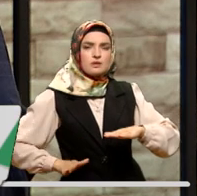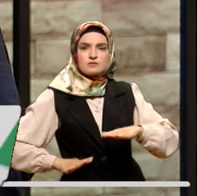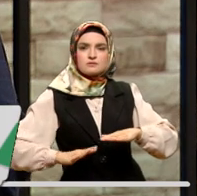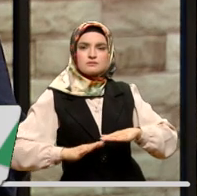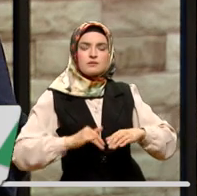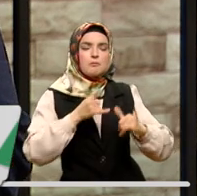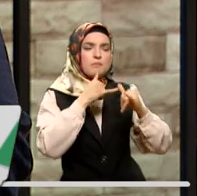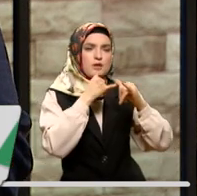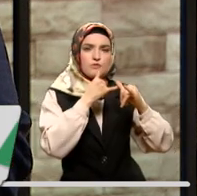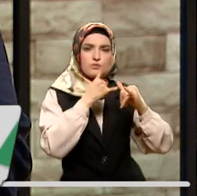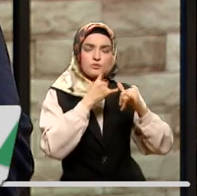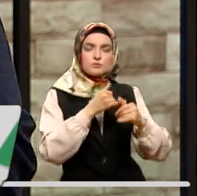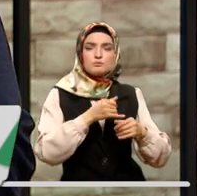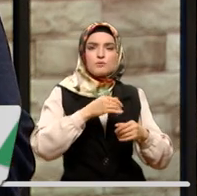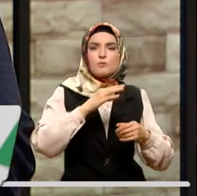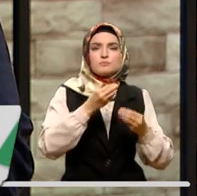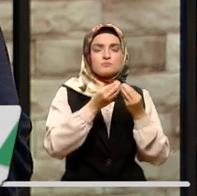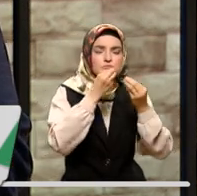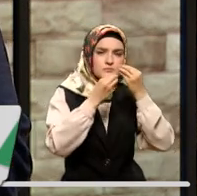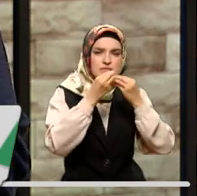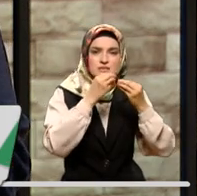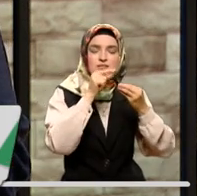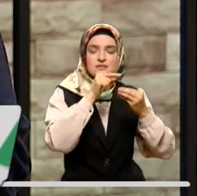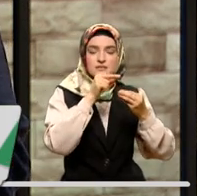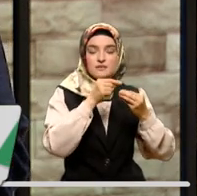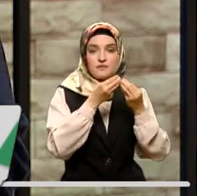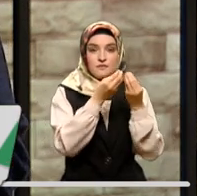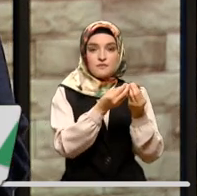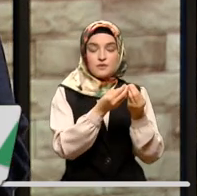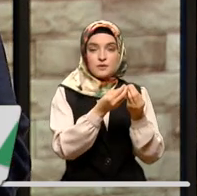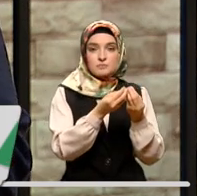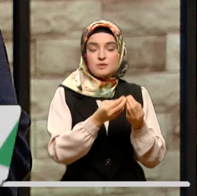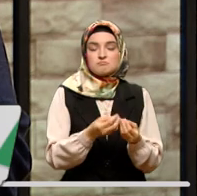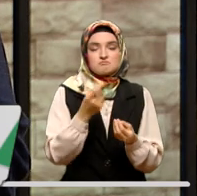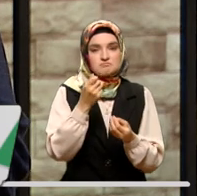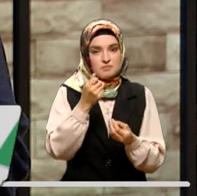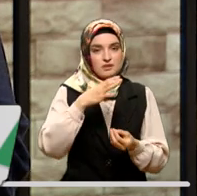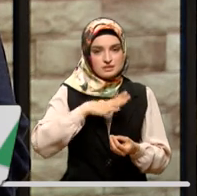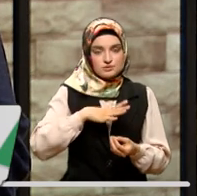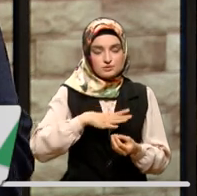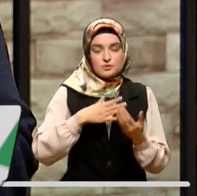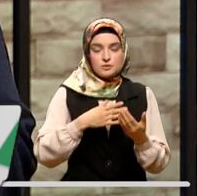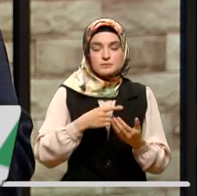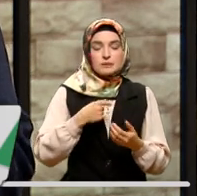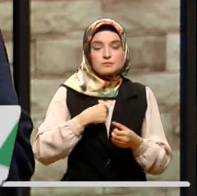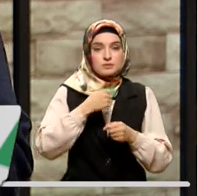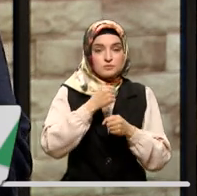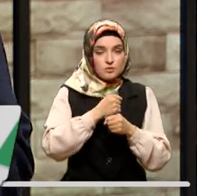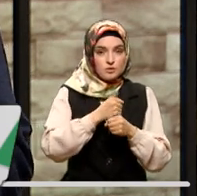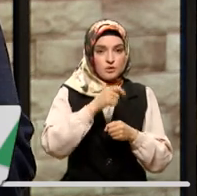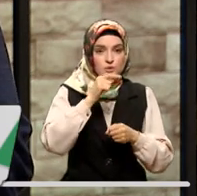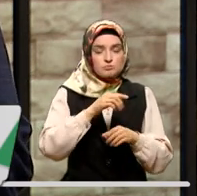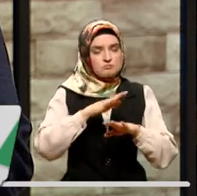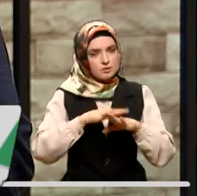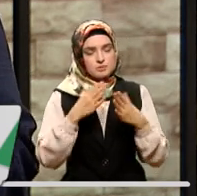suyu, patlamış mısır ikram etmek. Bunlar hepsi bir şey istiyor, bütçe istiyor. Ya benim görevlim bir tanesini yapabilir,